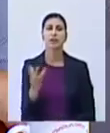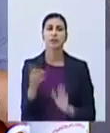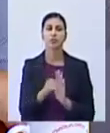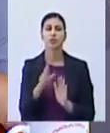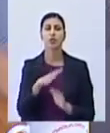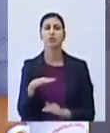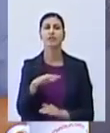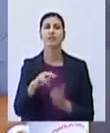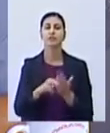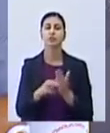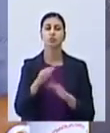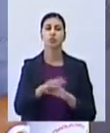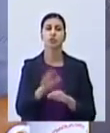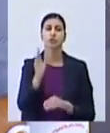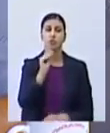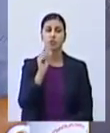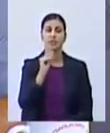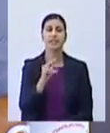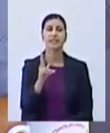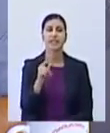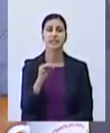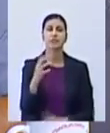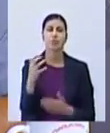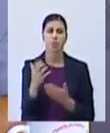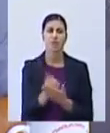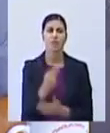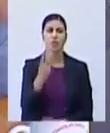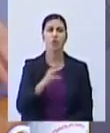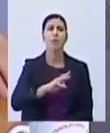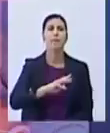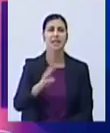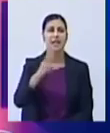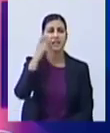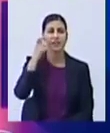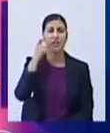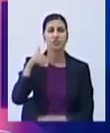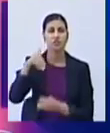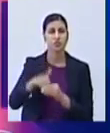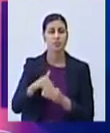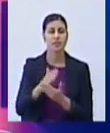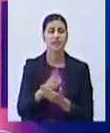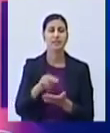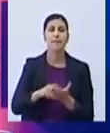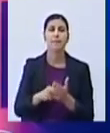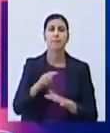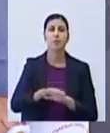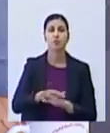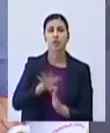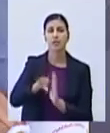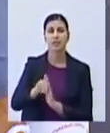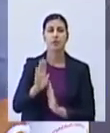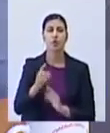descrepnis Biugeci. Rodesac, Azreti, da, m-au povestit, uli, uli, miliardi, Chadis, Bidina Ivan Ișulis, Gibeș, Holo, Biugeci, Chadis, Nahevare,